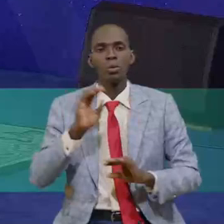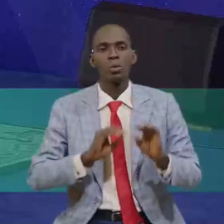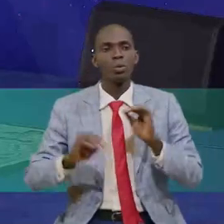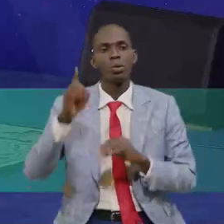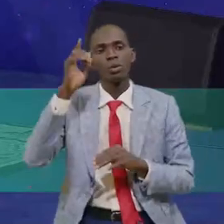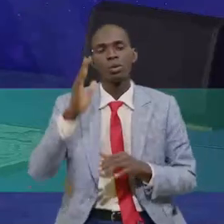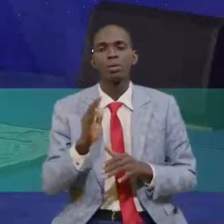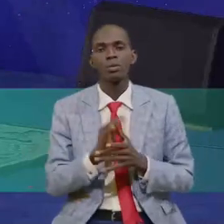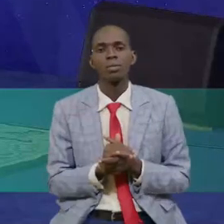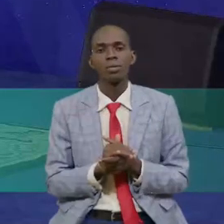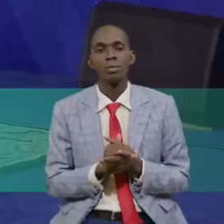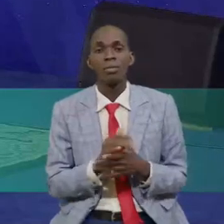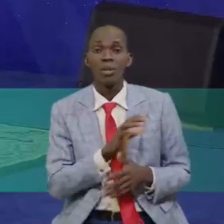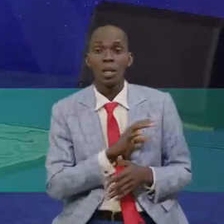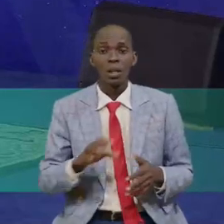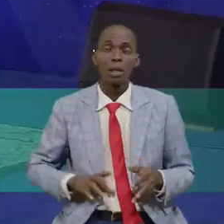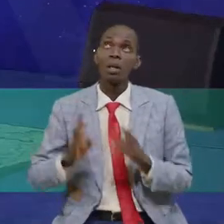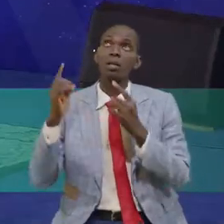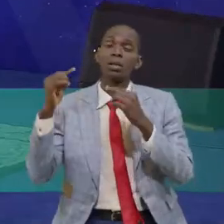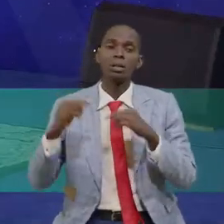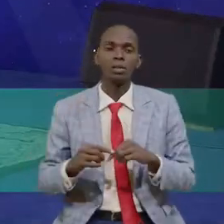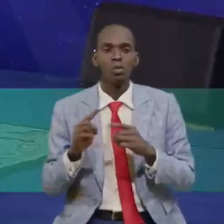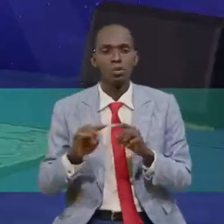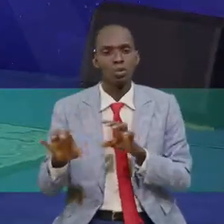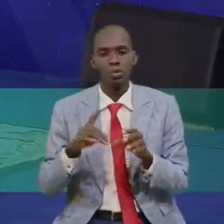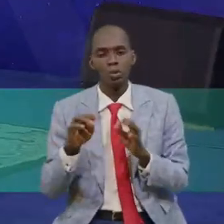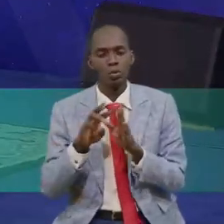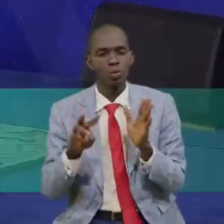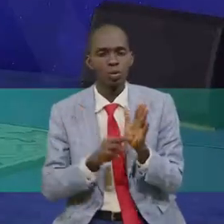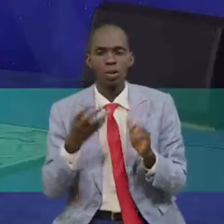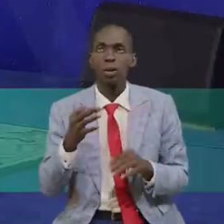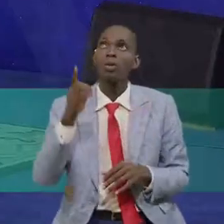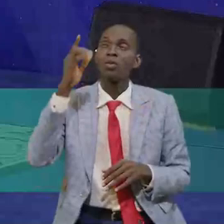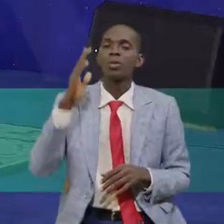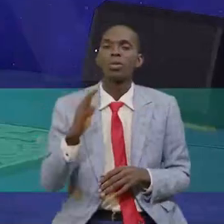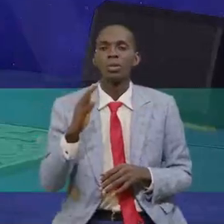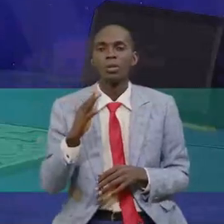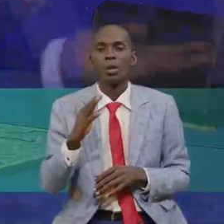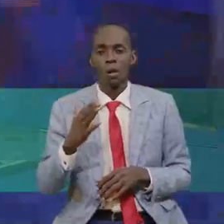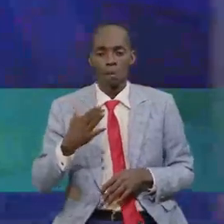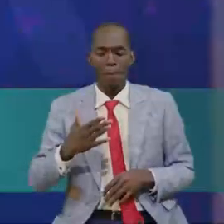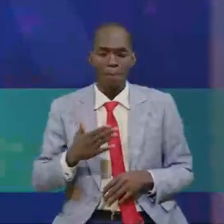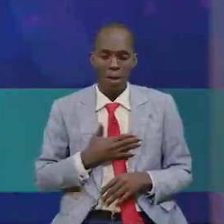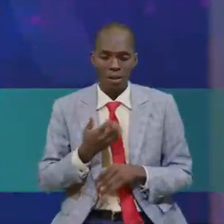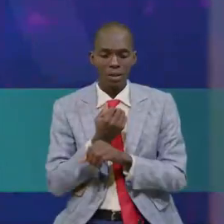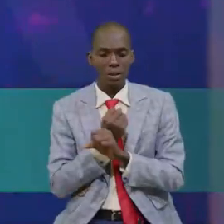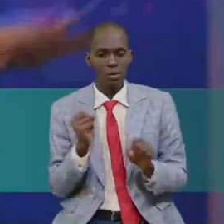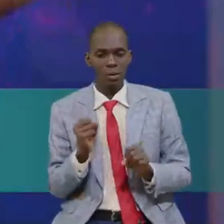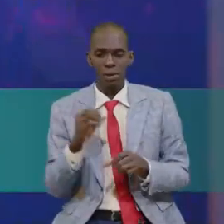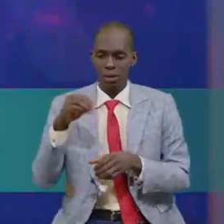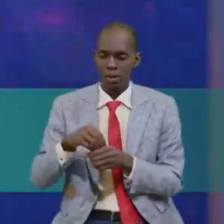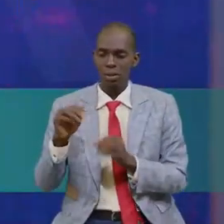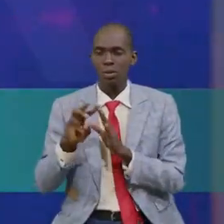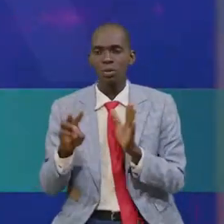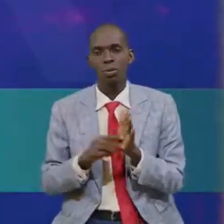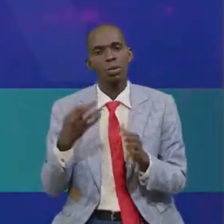volonté. Christ est venu pour faire la volonté de Dieu. Mon salut est la volonté de Dieu, c'est ce qu'il est venu